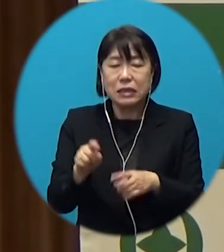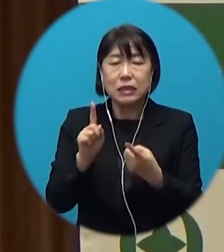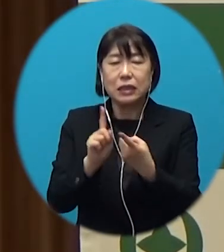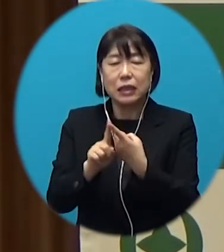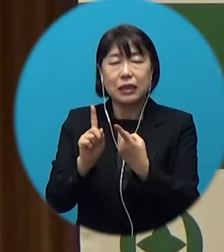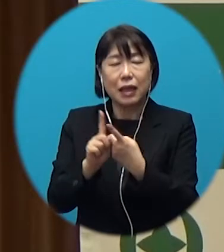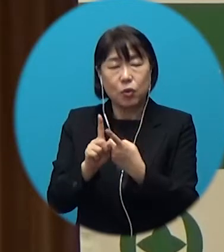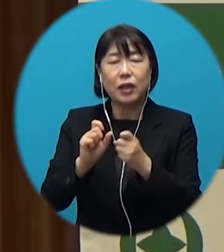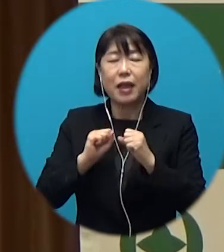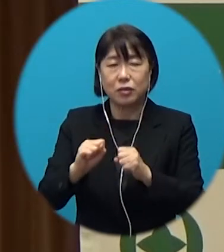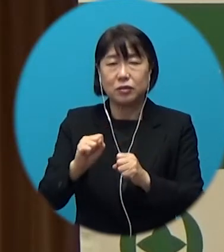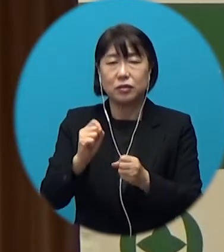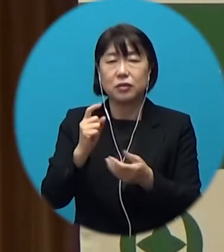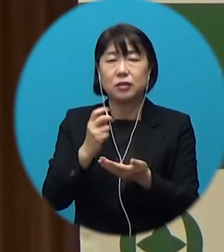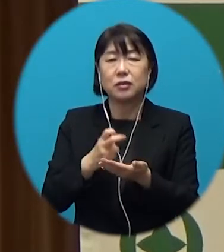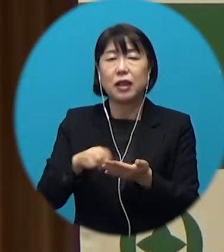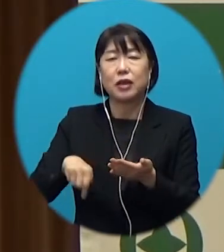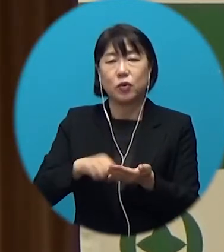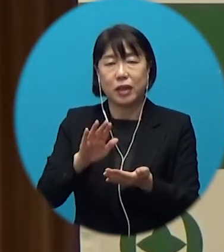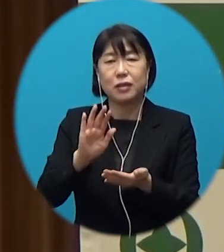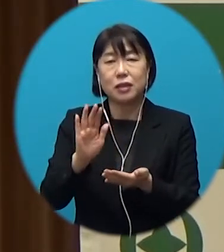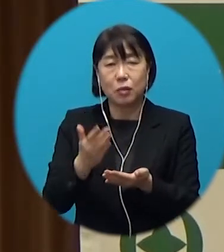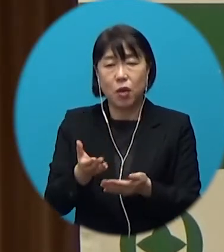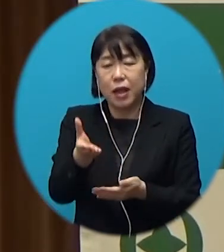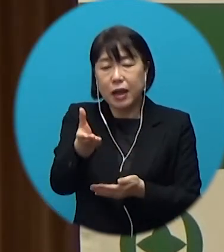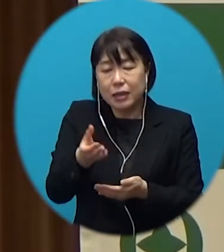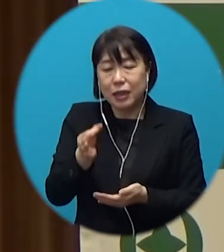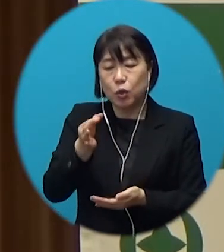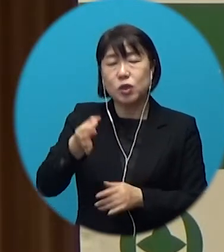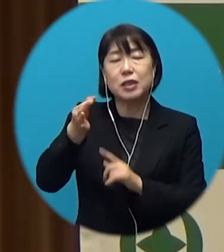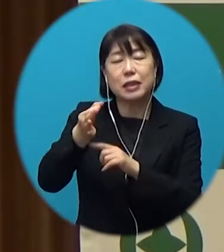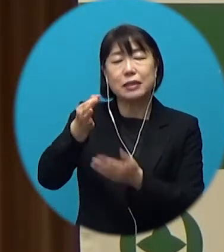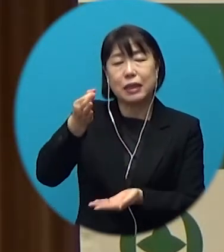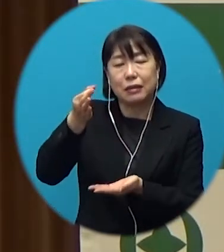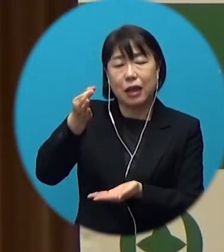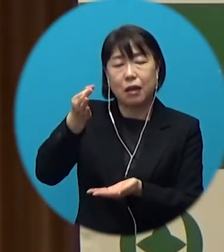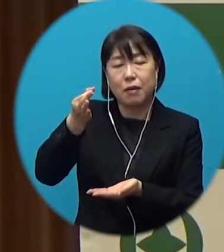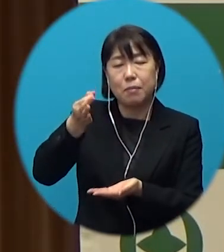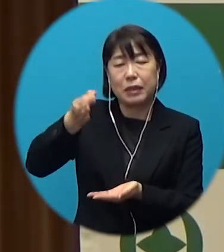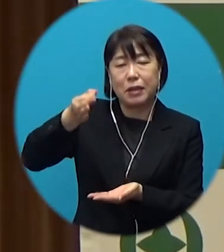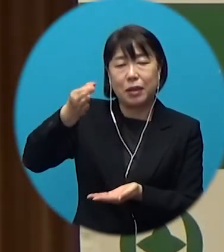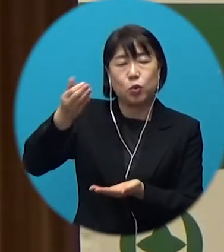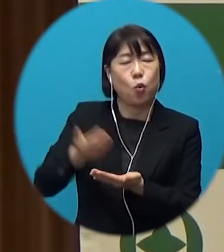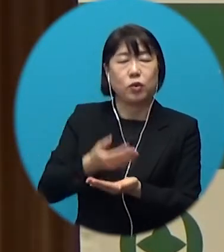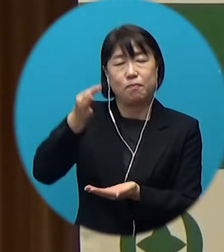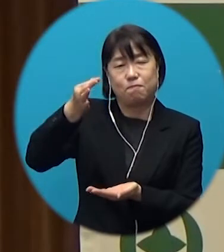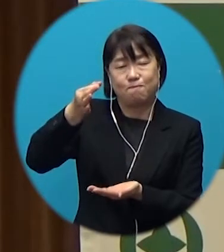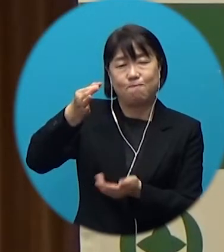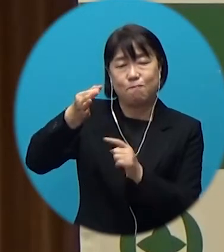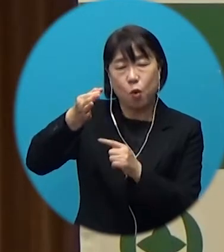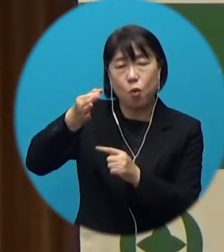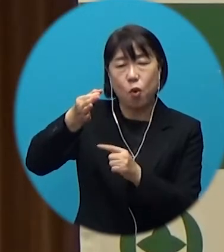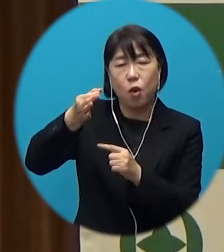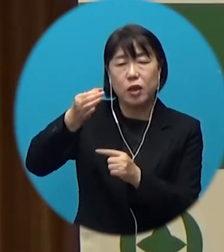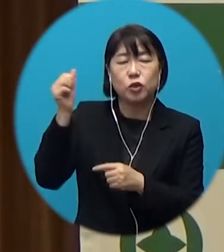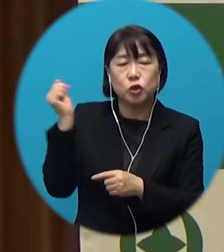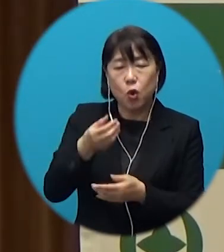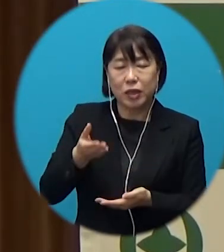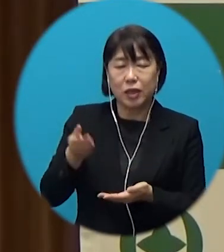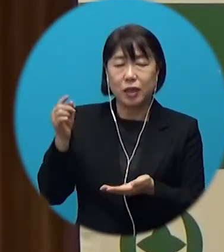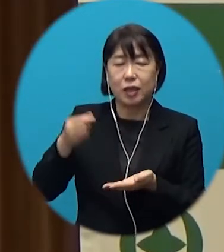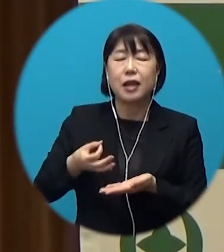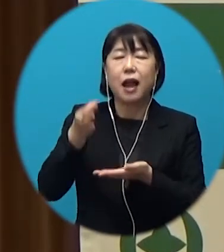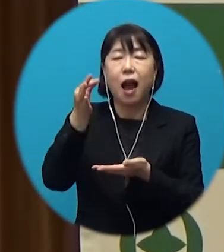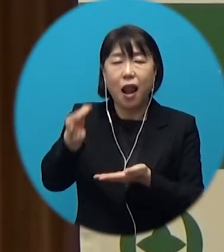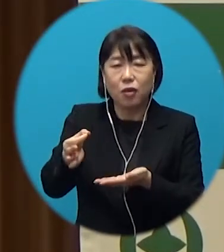ものなんですけれども、借入金残高というのが依然として長く人数を使っております。その長期の解消をですね、